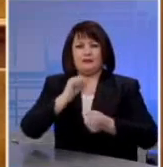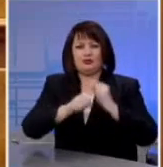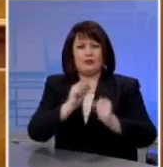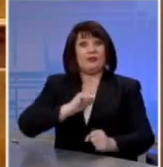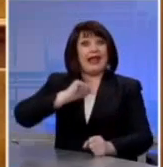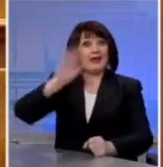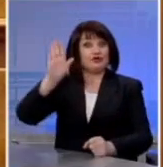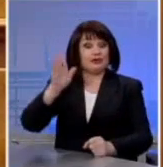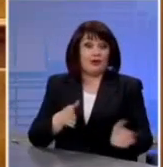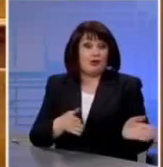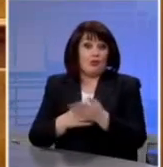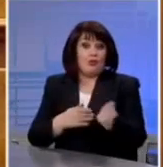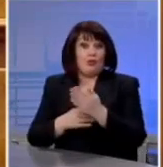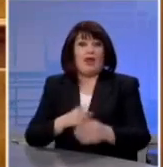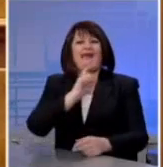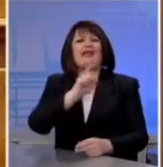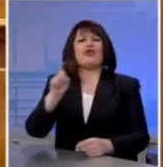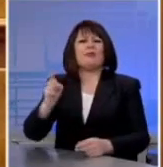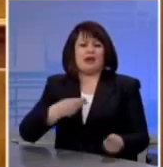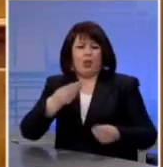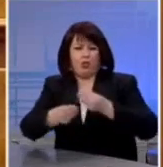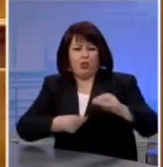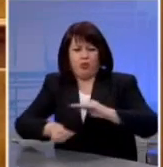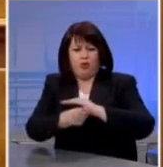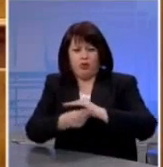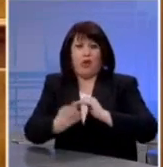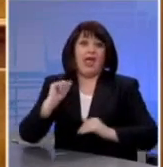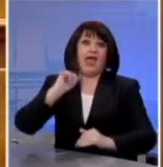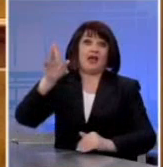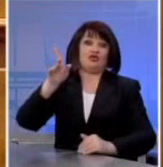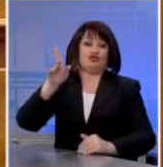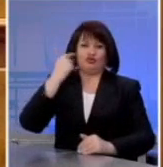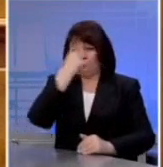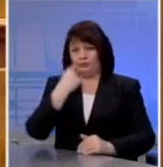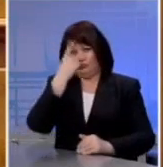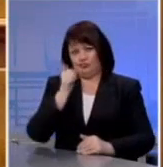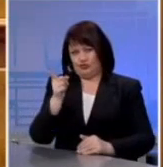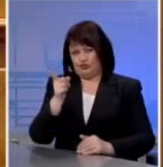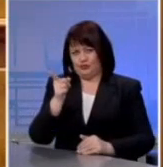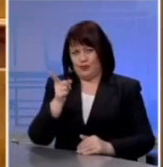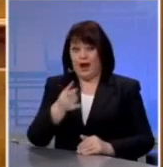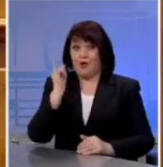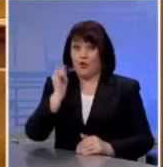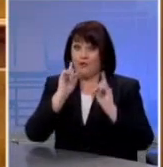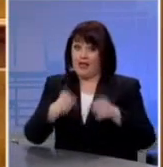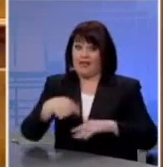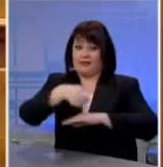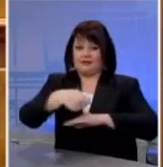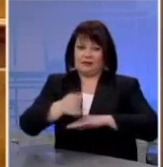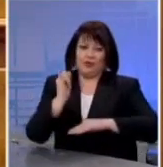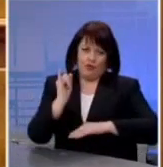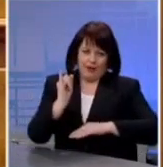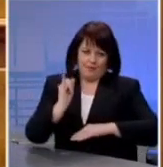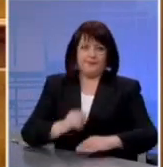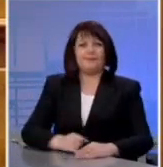εξωτερικό πρόσωπα που μοίρασαν εκατοντάδες εκατομμύρια λόγω του δίθεν δεδικασμένου. Τα ίδια συμβαίνουν με όλες